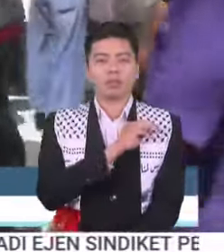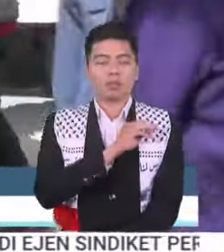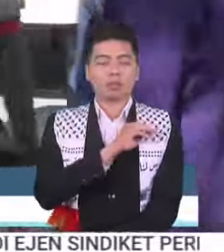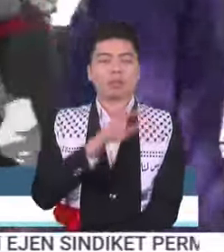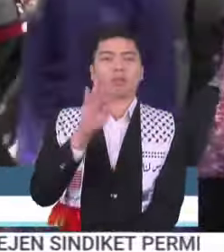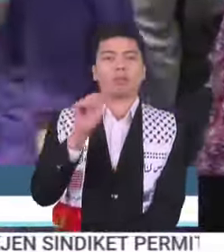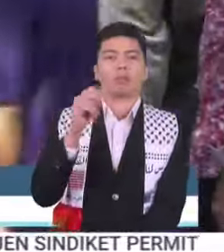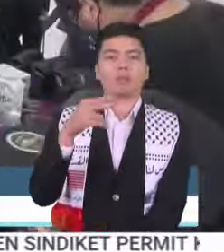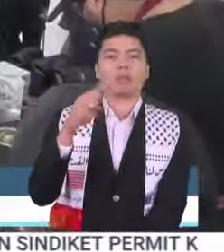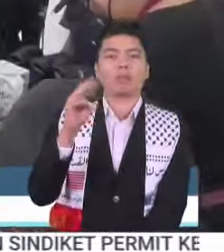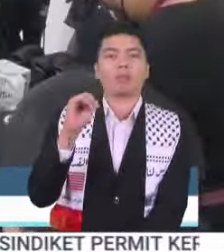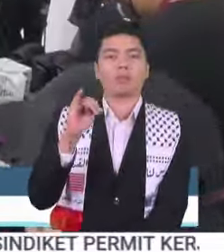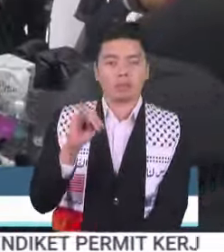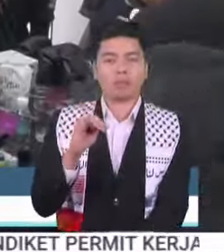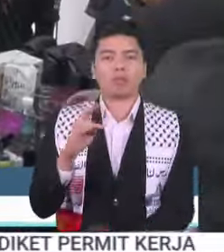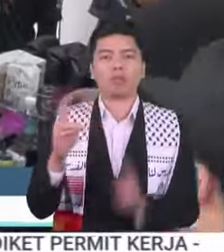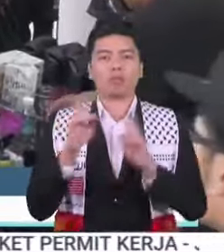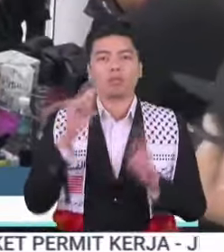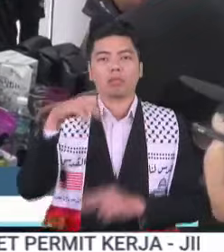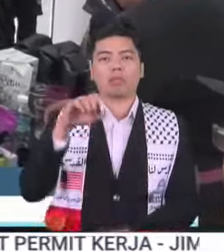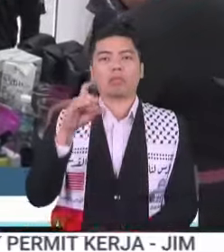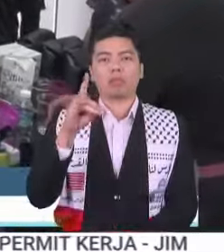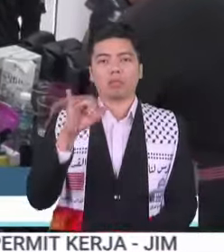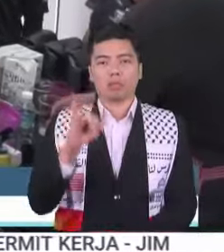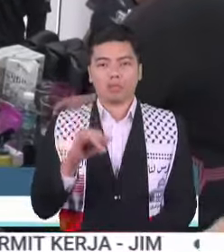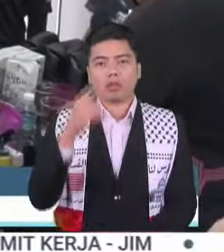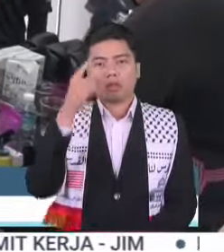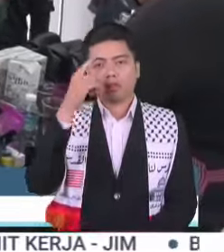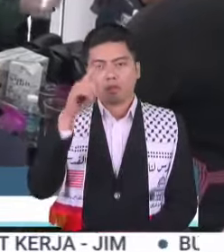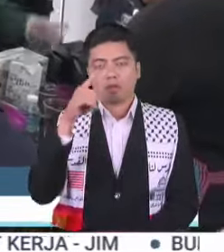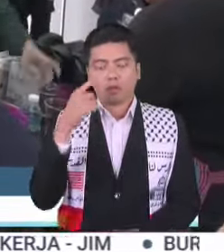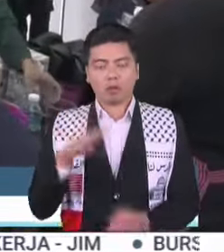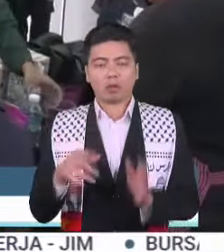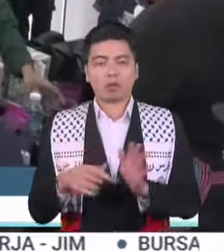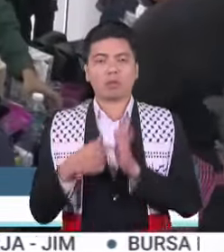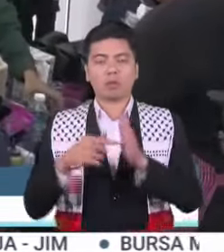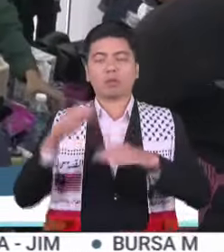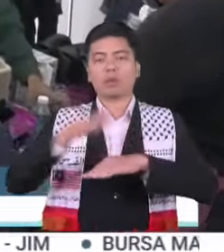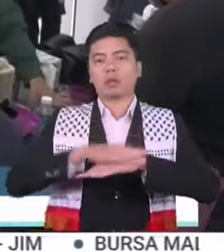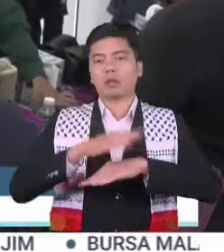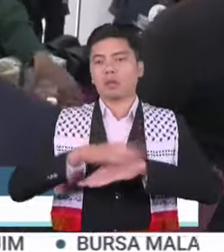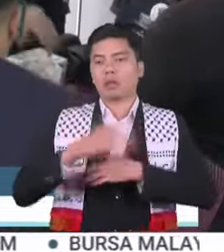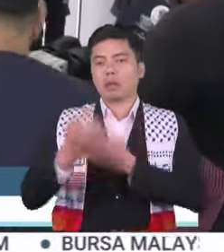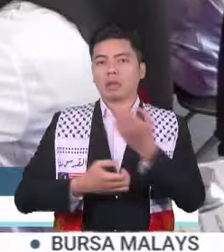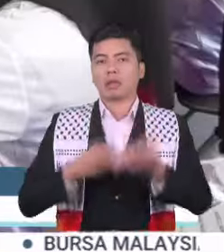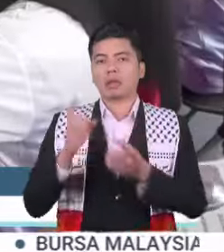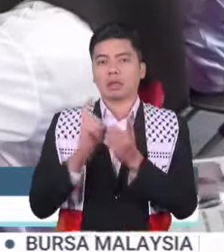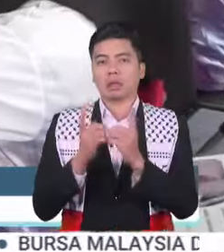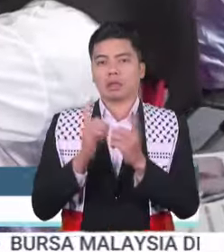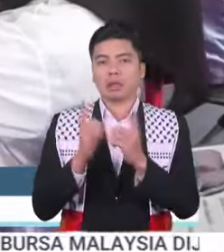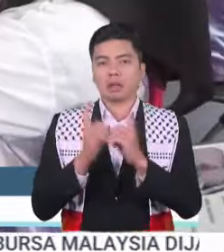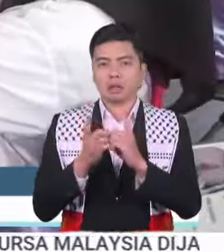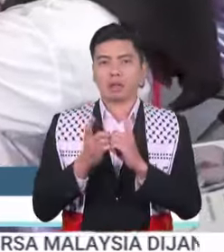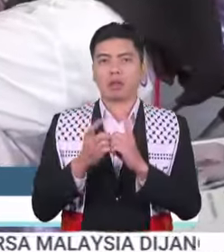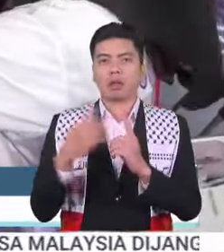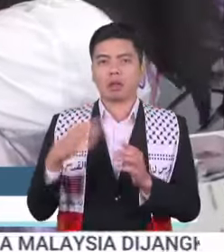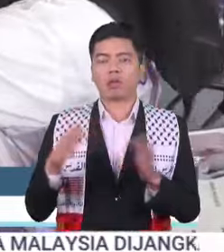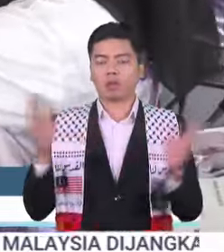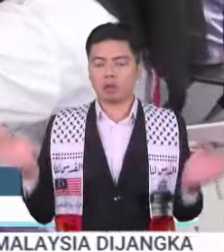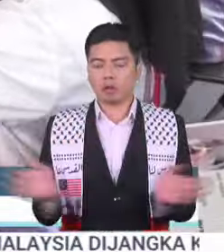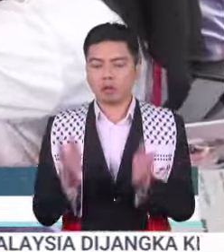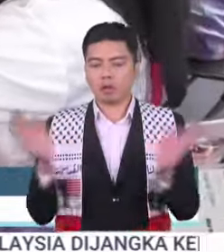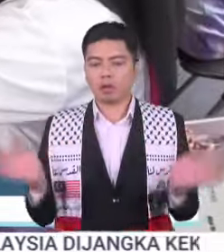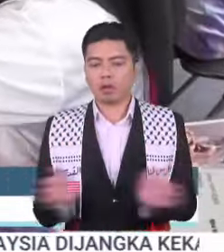Menterinya Fahmi Fadil berkata PEDI merupakan pemangkin kepada ekonomi digital di peringkat akar umbi dan sebuah platform untuk